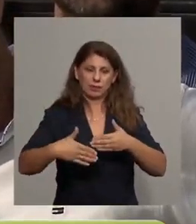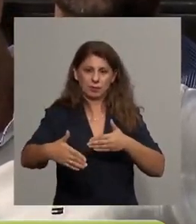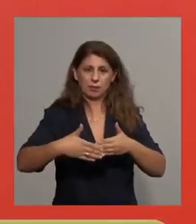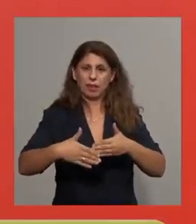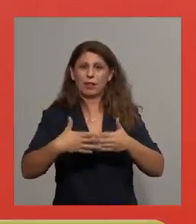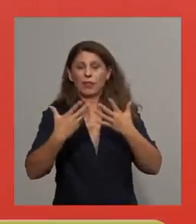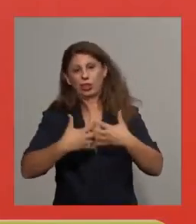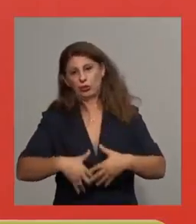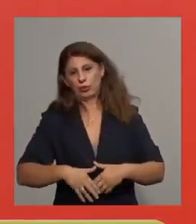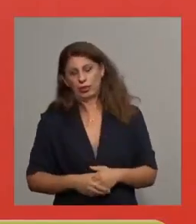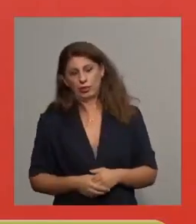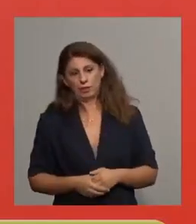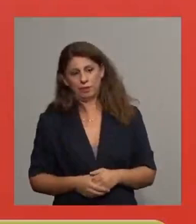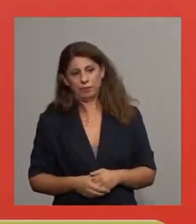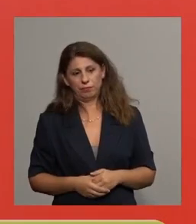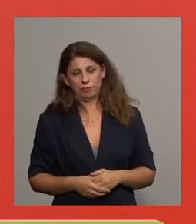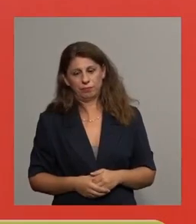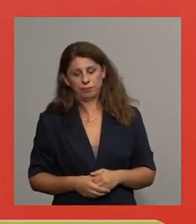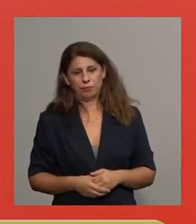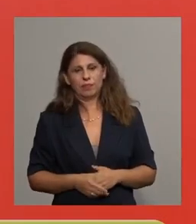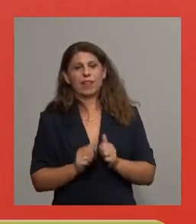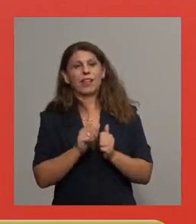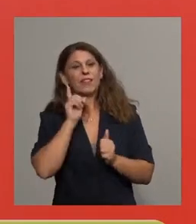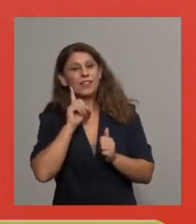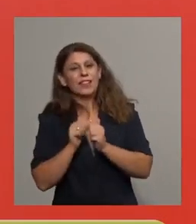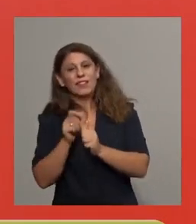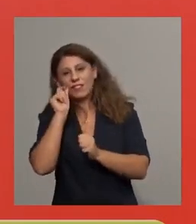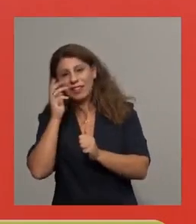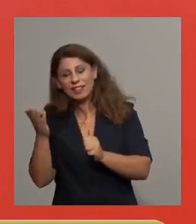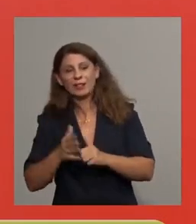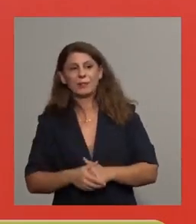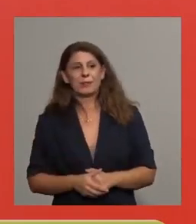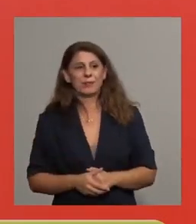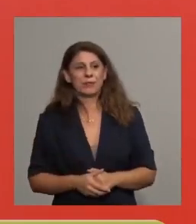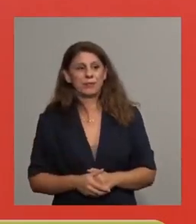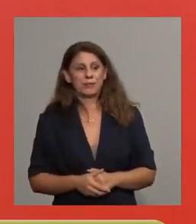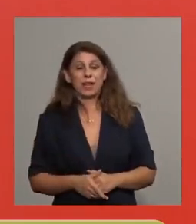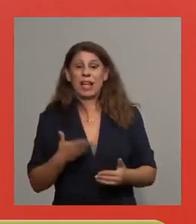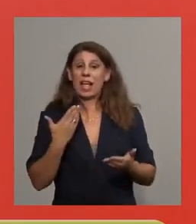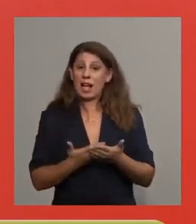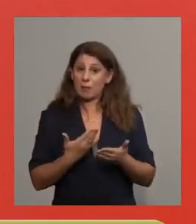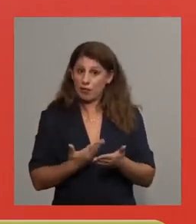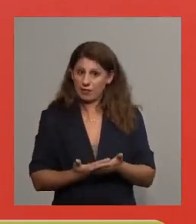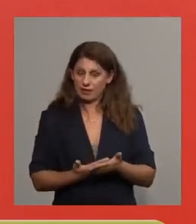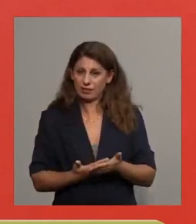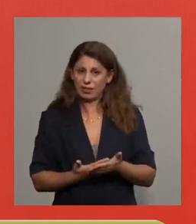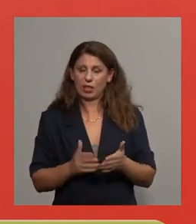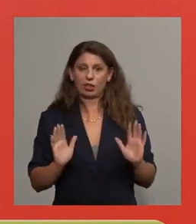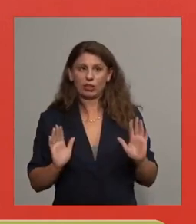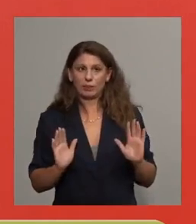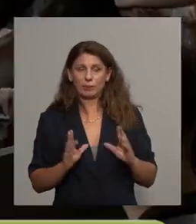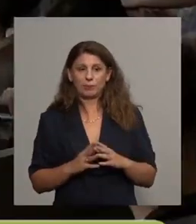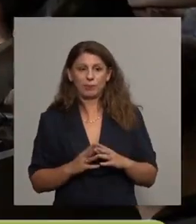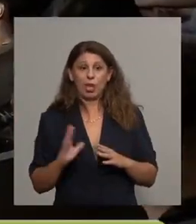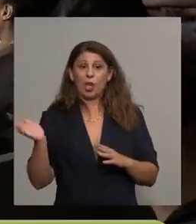της λειτουργίας τους. Φίλες και φίλοι, έχει αποδειχθεί πως